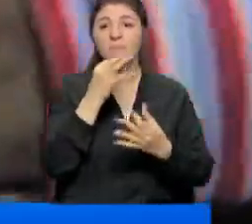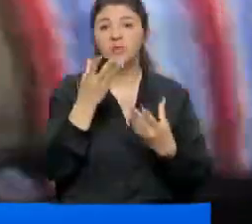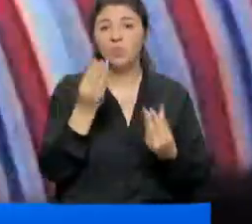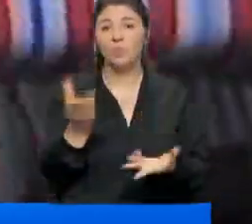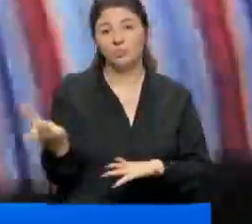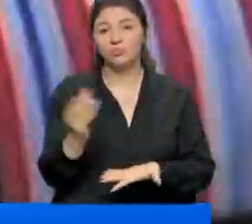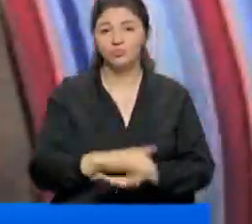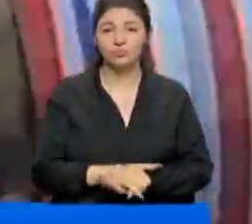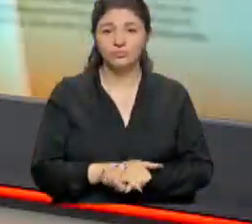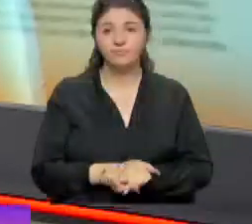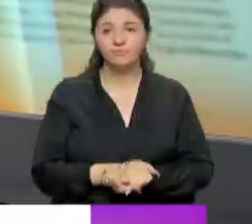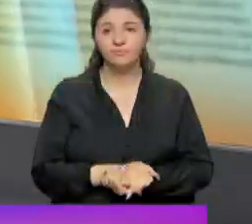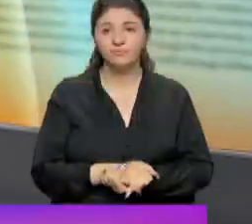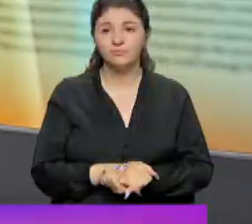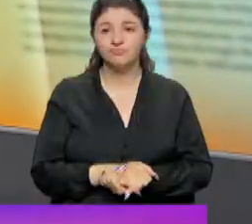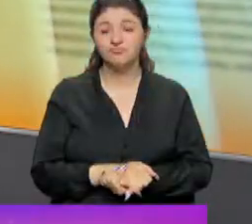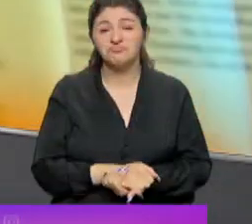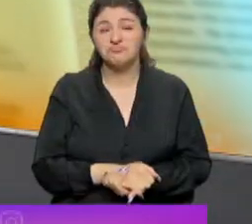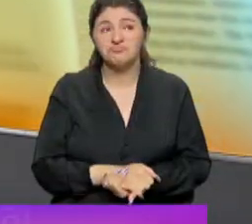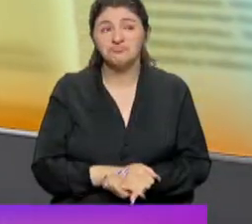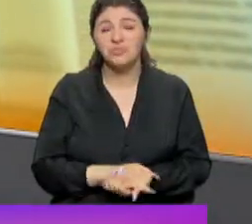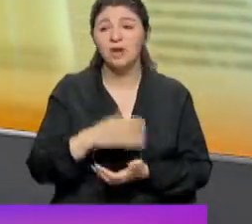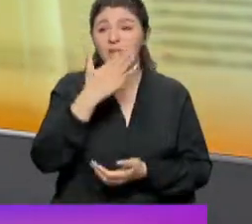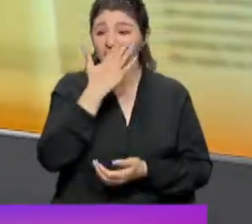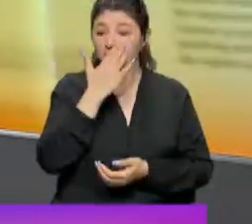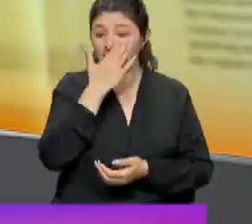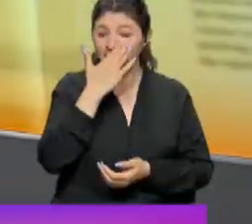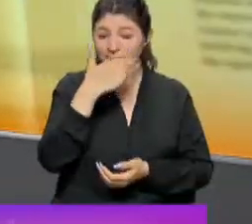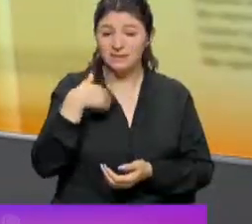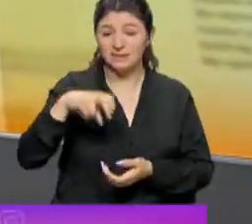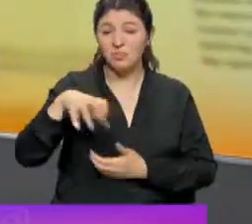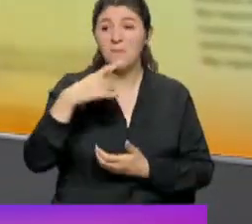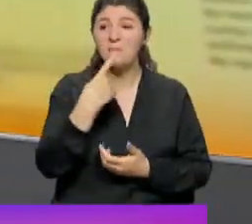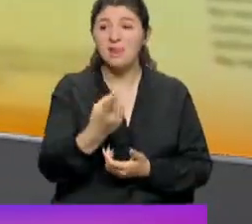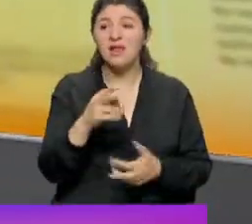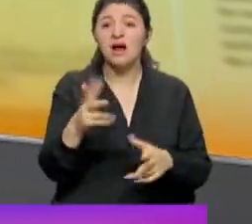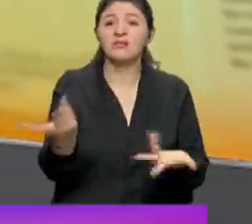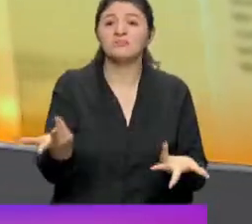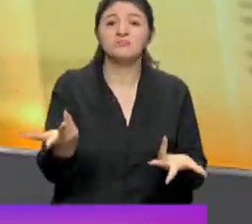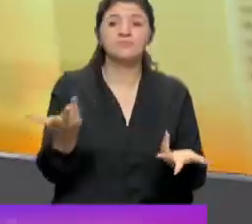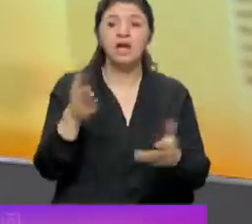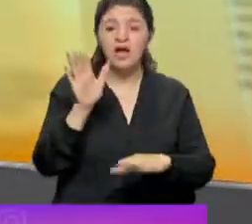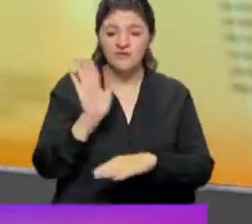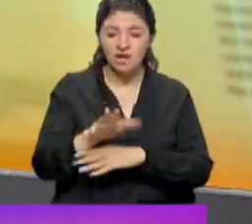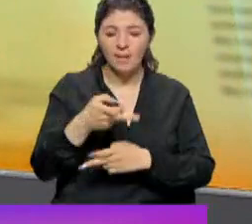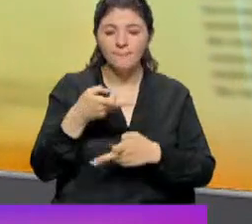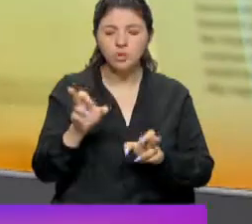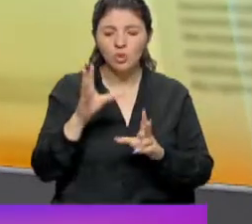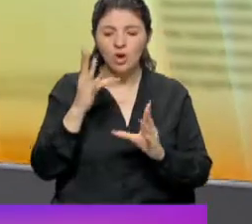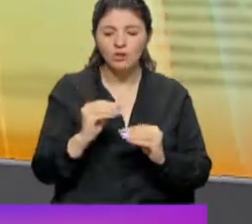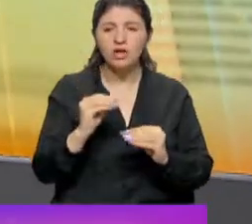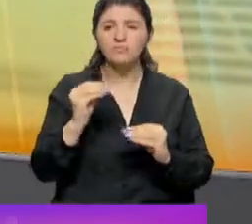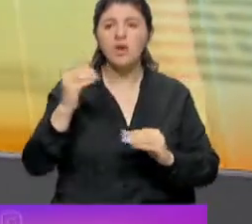habercisi olduk Yani 8'de söylemiştim adeta freni boşalmış